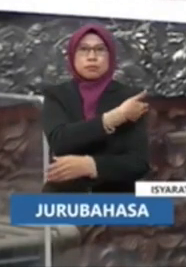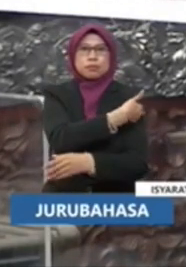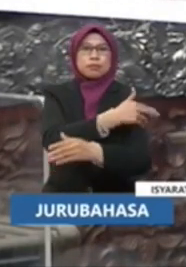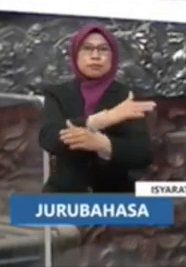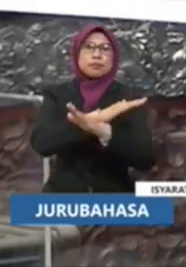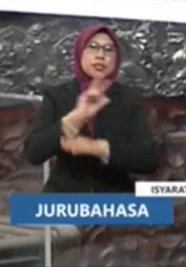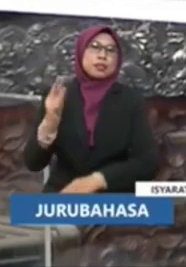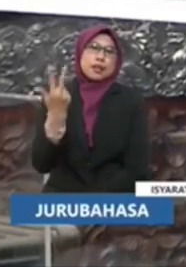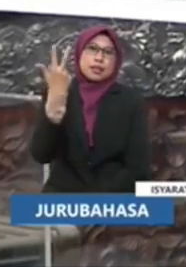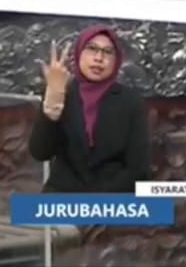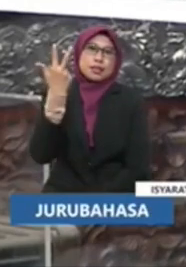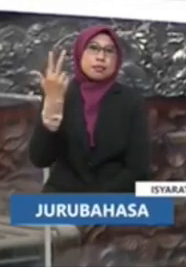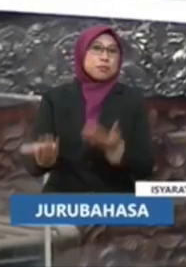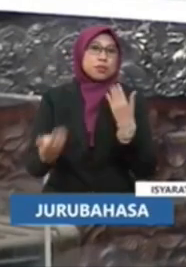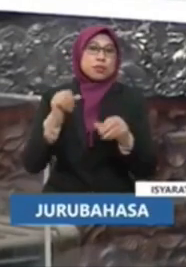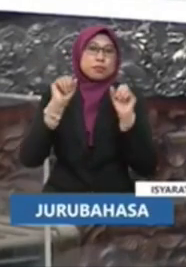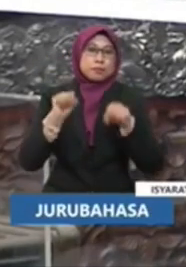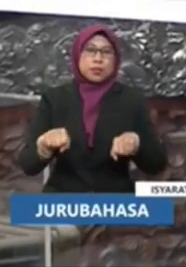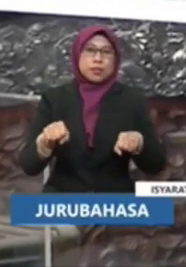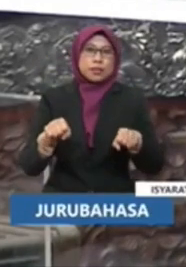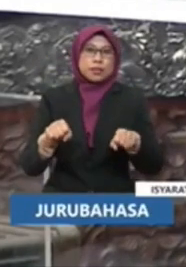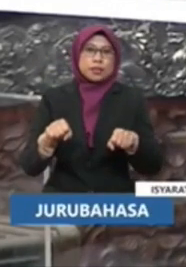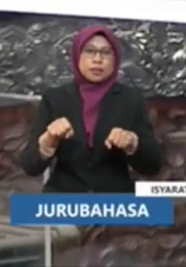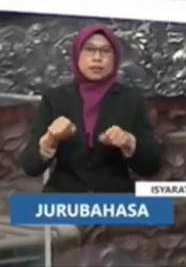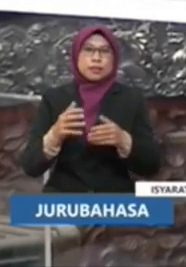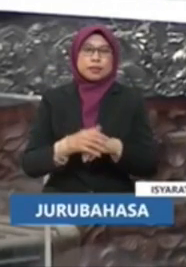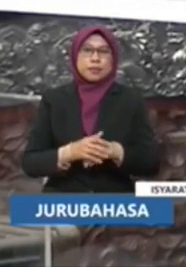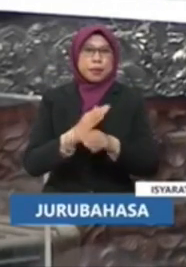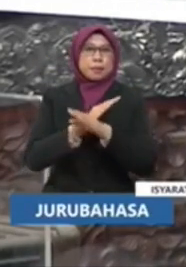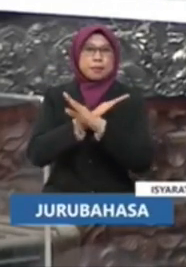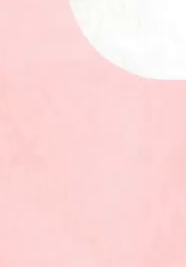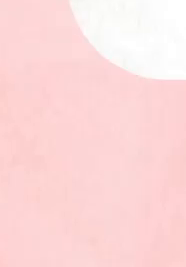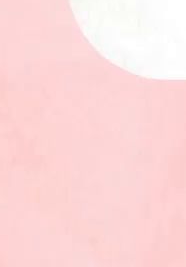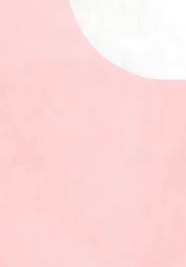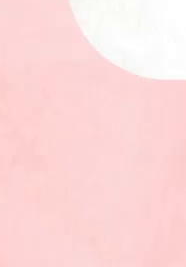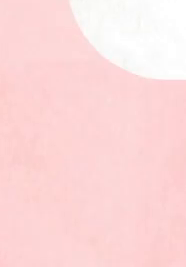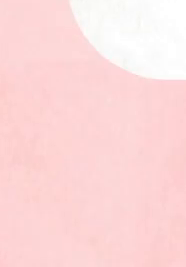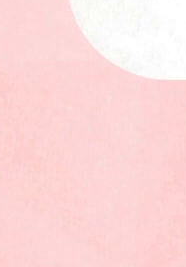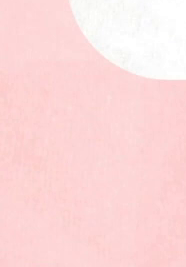Mungkin boleh mendapat perlindungan daripada dos ketiga. Terima kasih. Terima kasih.